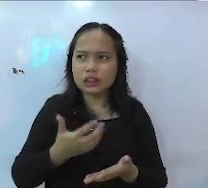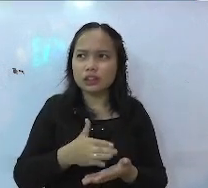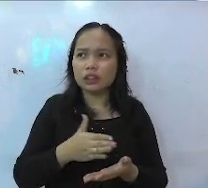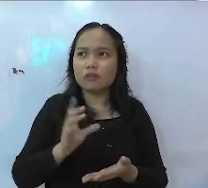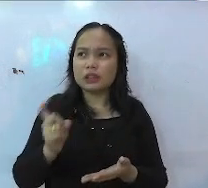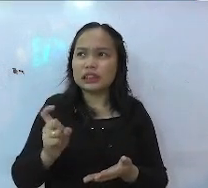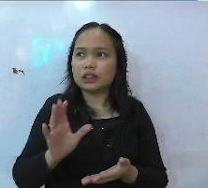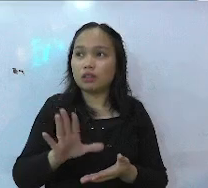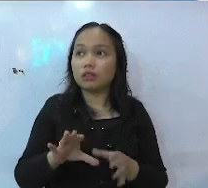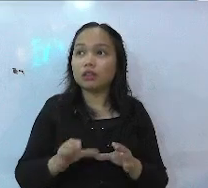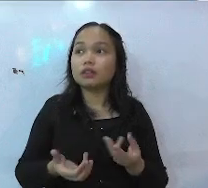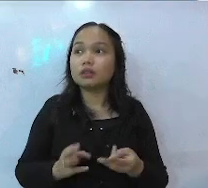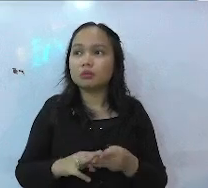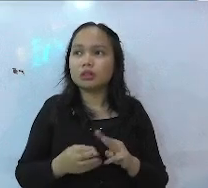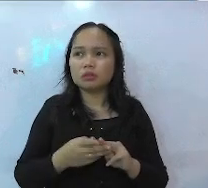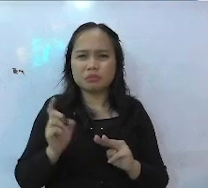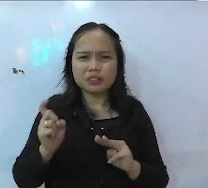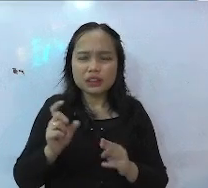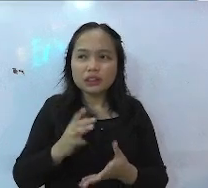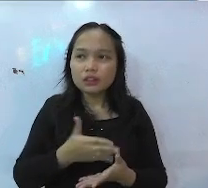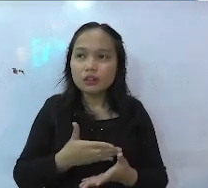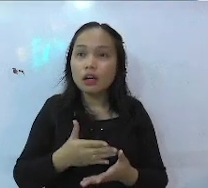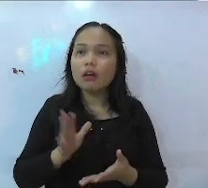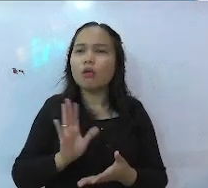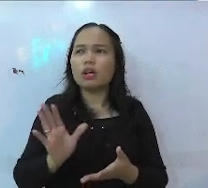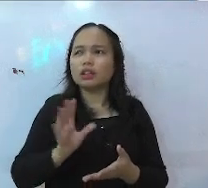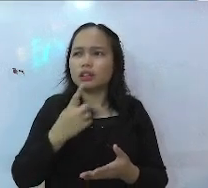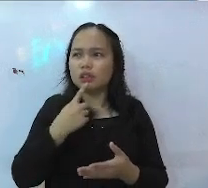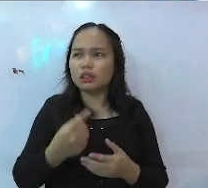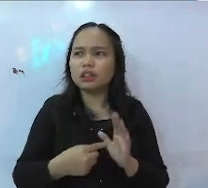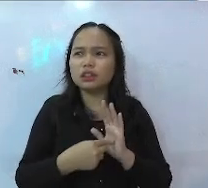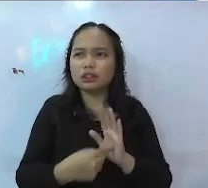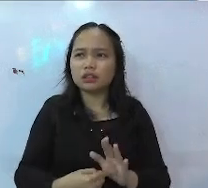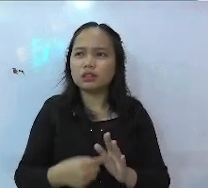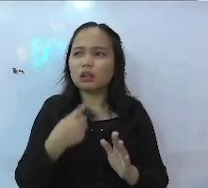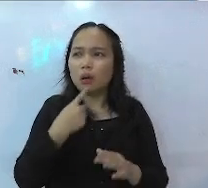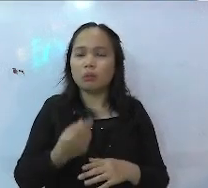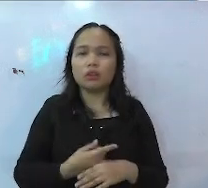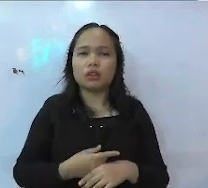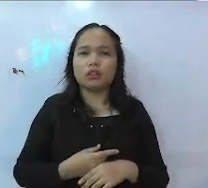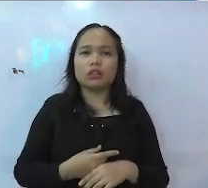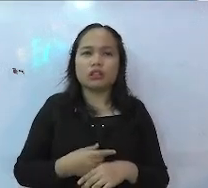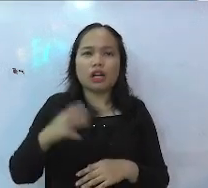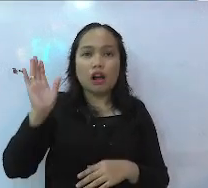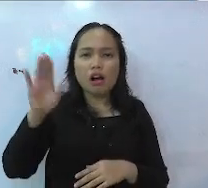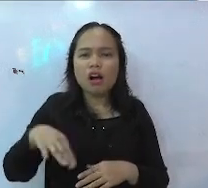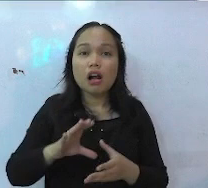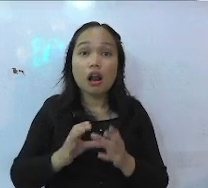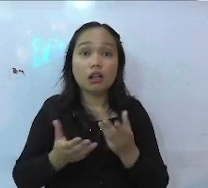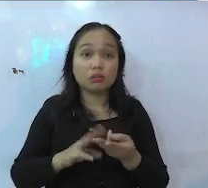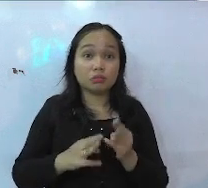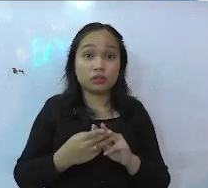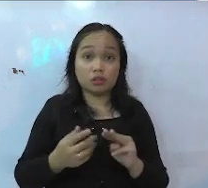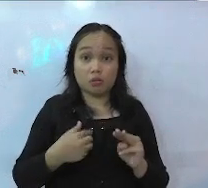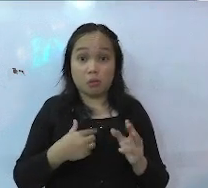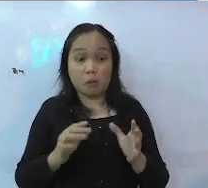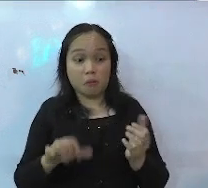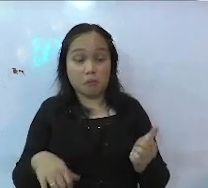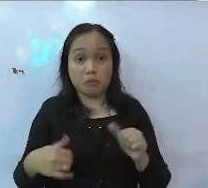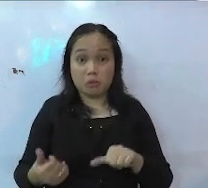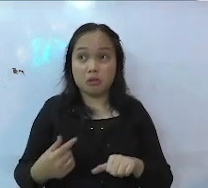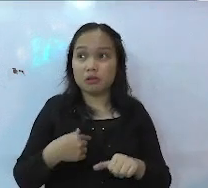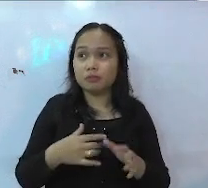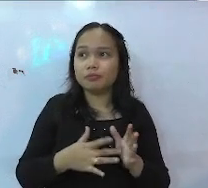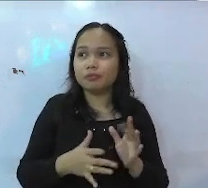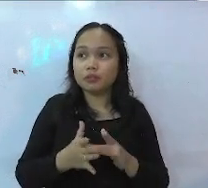mo ' ba pakilala Hindi huwag ka lang magpakilala na o mga mga ano classmate Baptist ako Kristiyano ako no